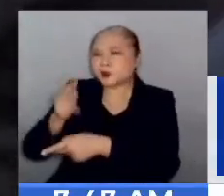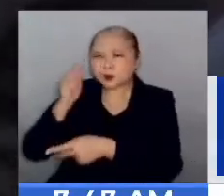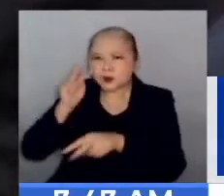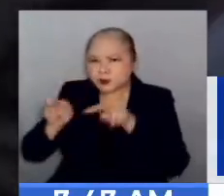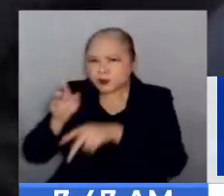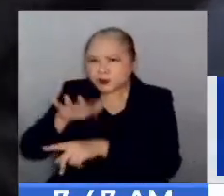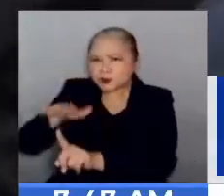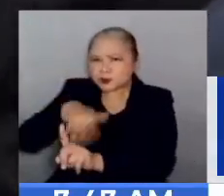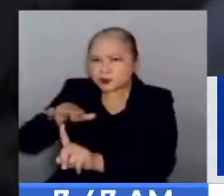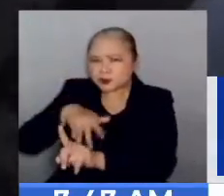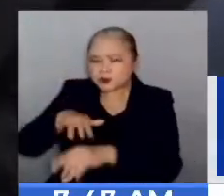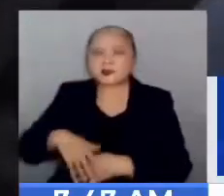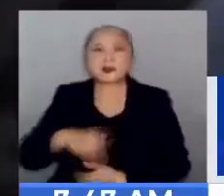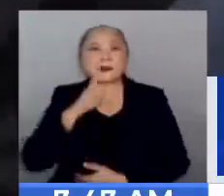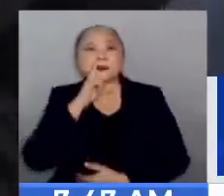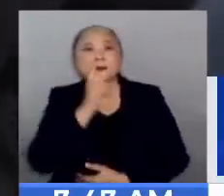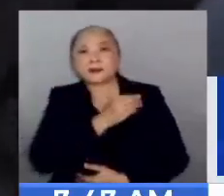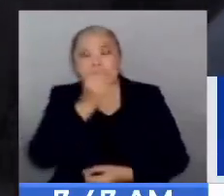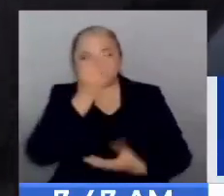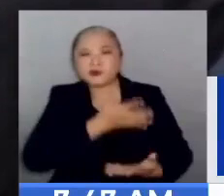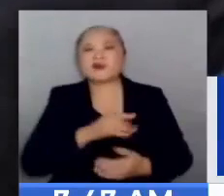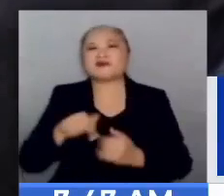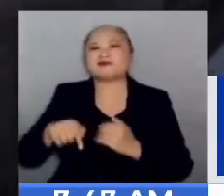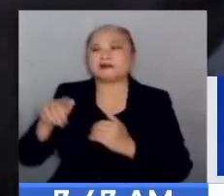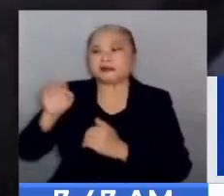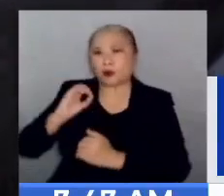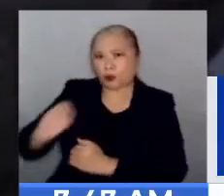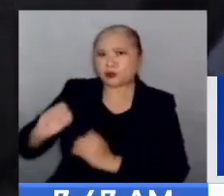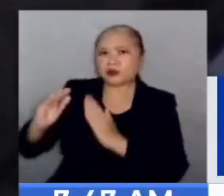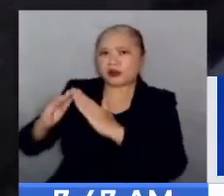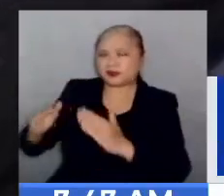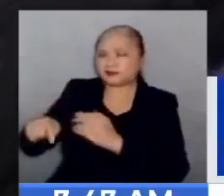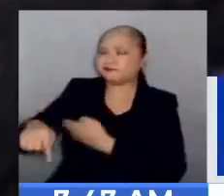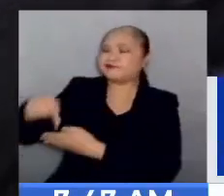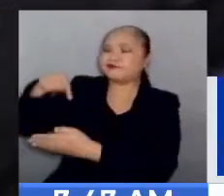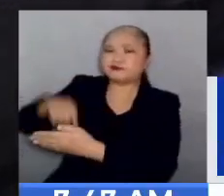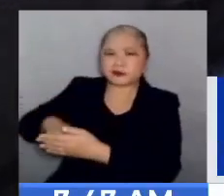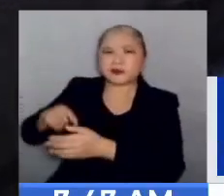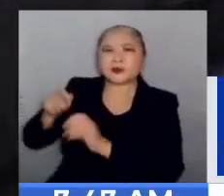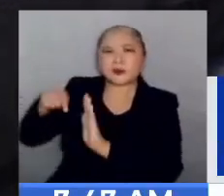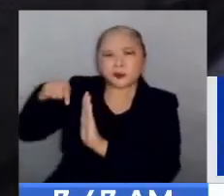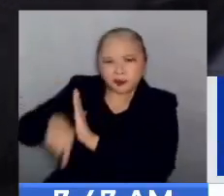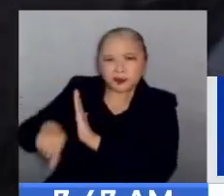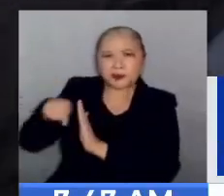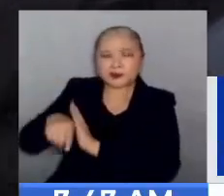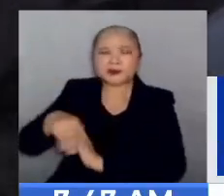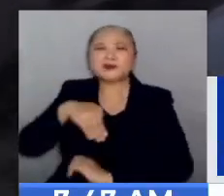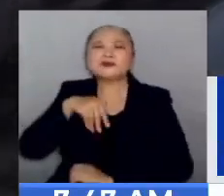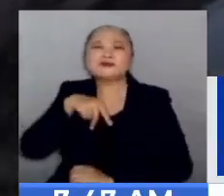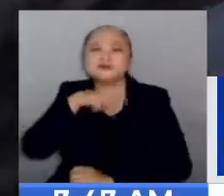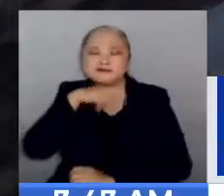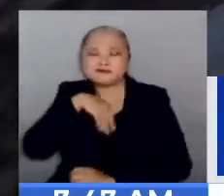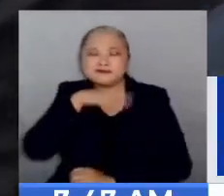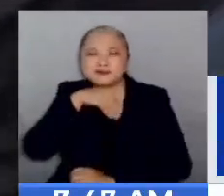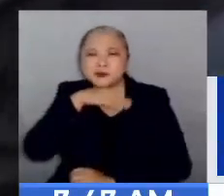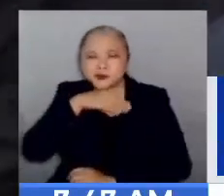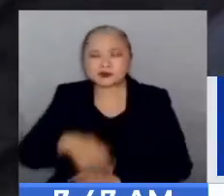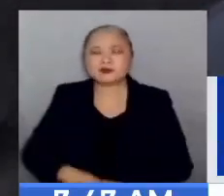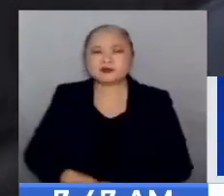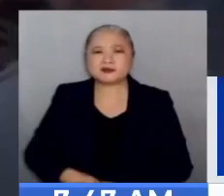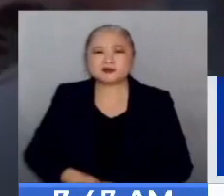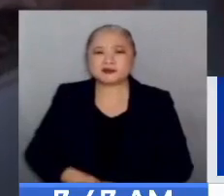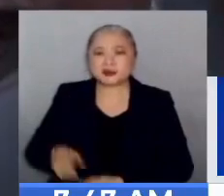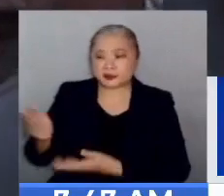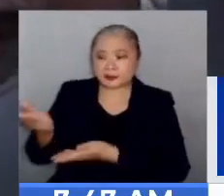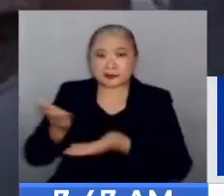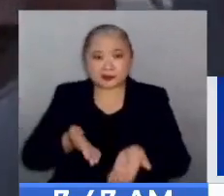bahay yan. Sa likod ng meron siyang lote dito sa Bagong Silangan kung saan siya nagkakatay. At dito niya dinadala yung kinakatay